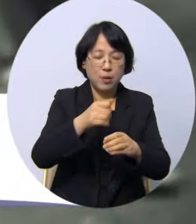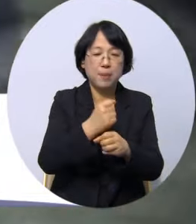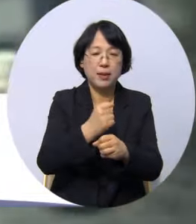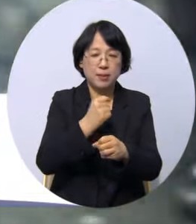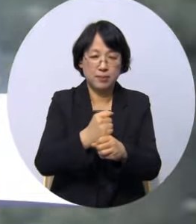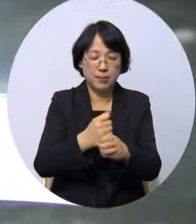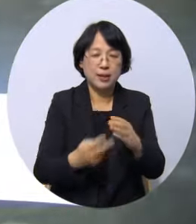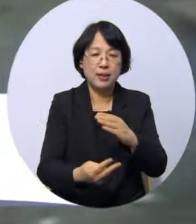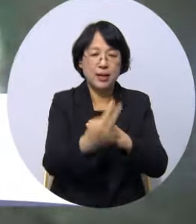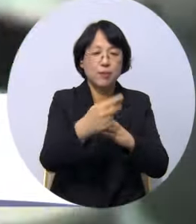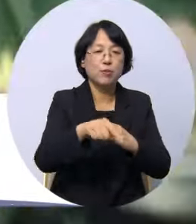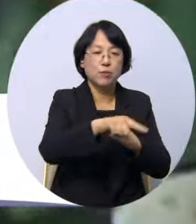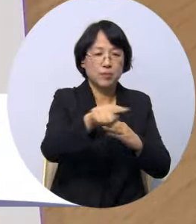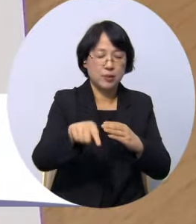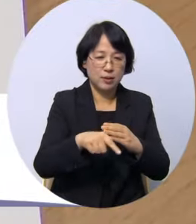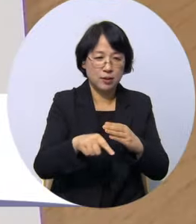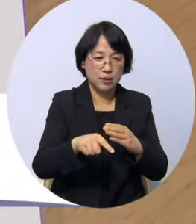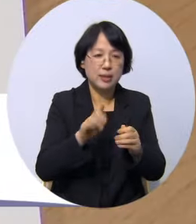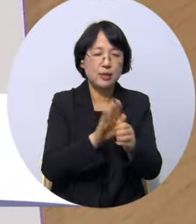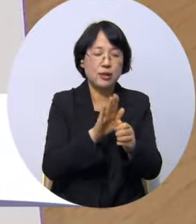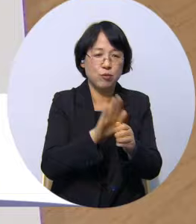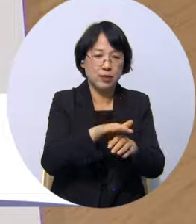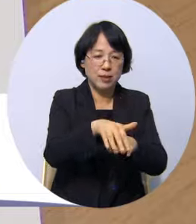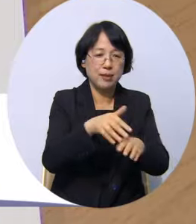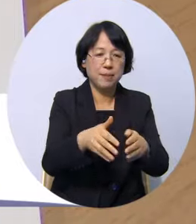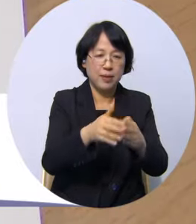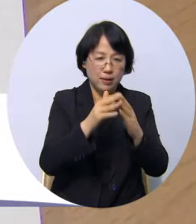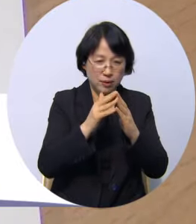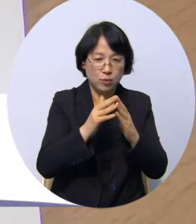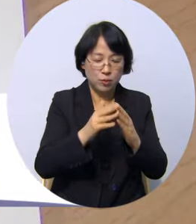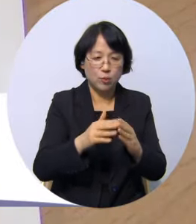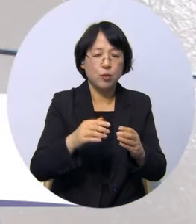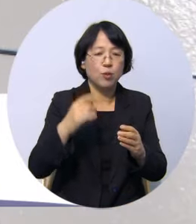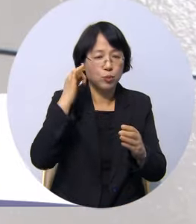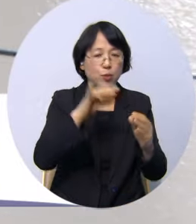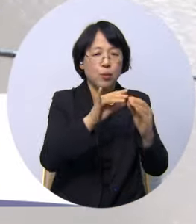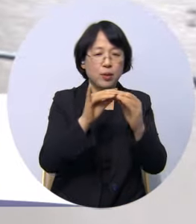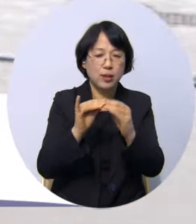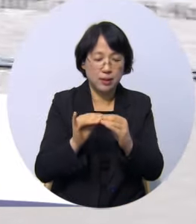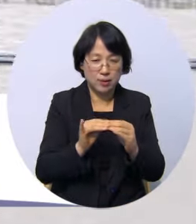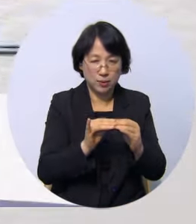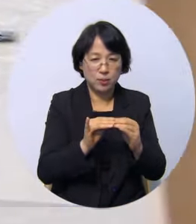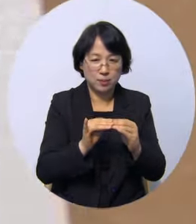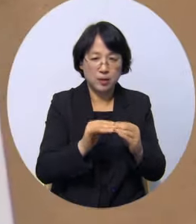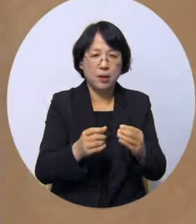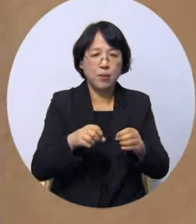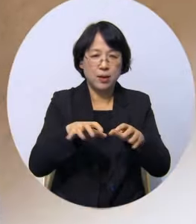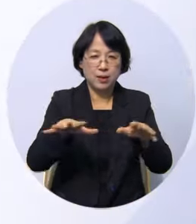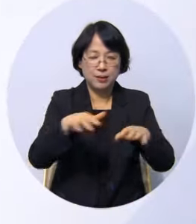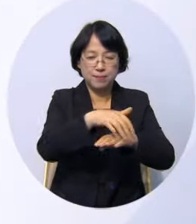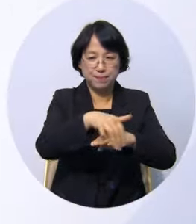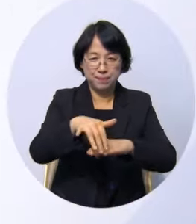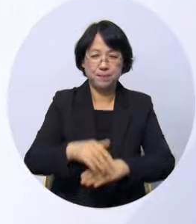강화하고 글로벌 통일인식 실태조사를 실시해 통일공감대 산해 갈